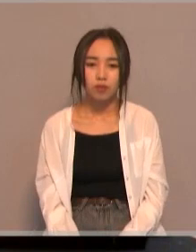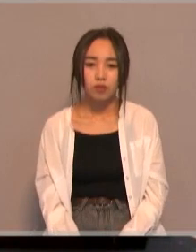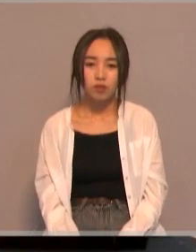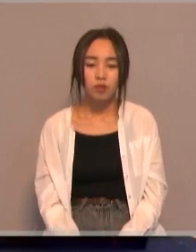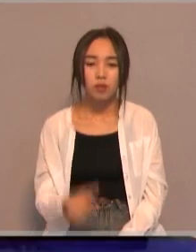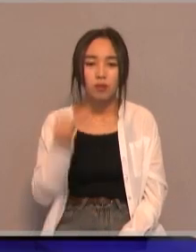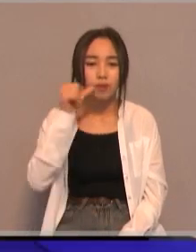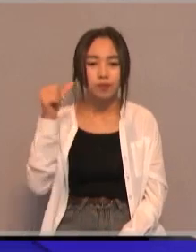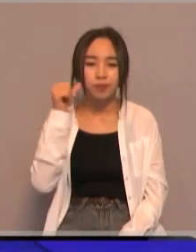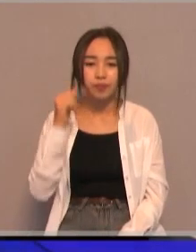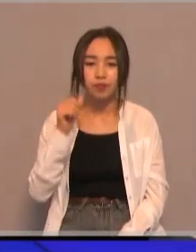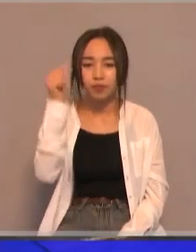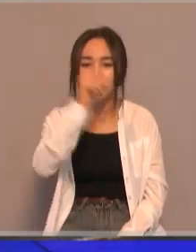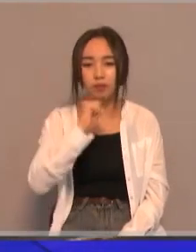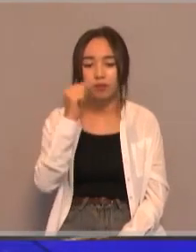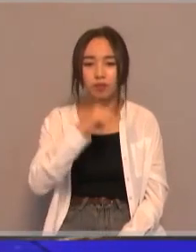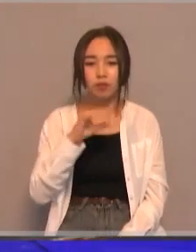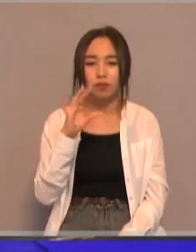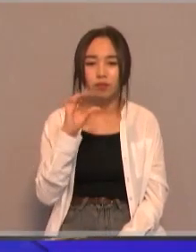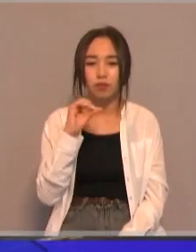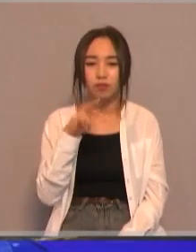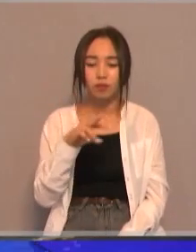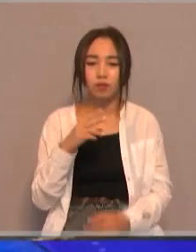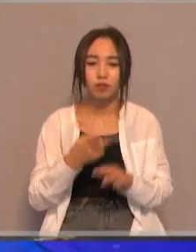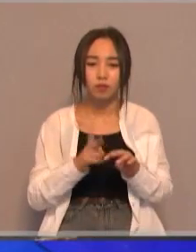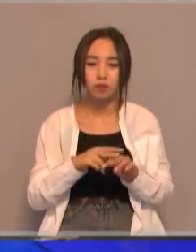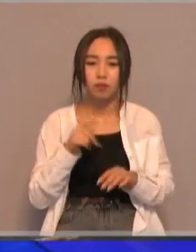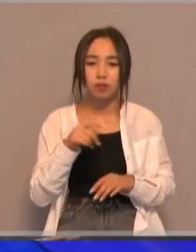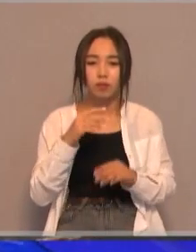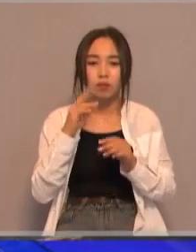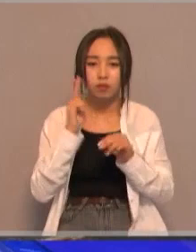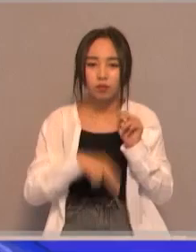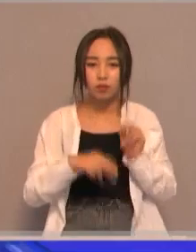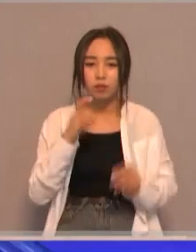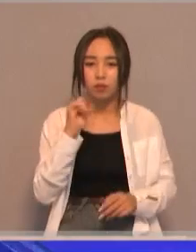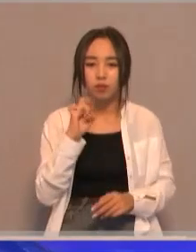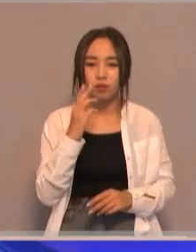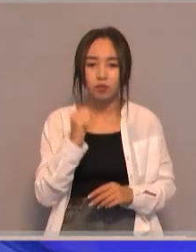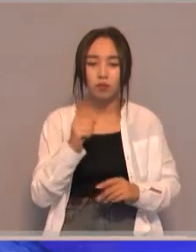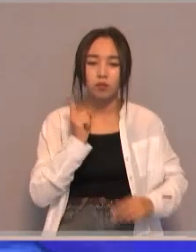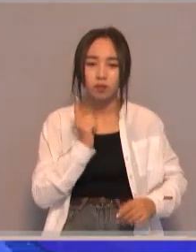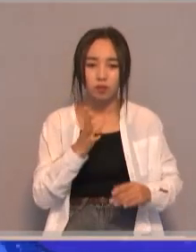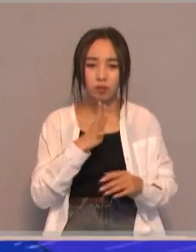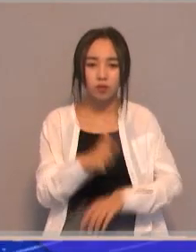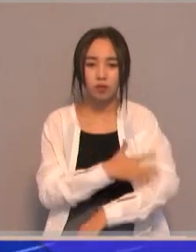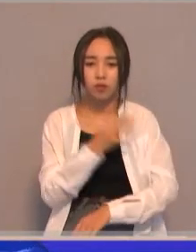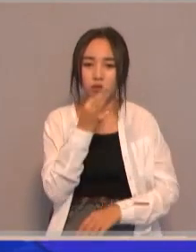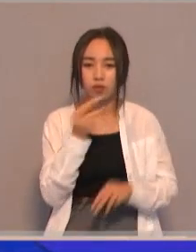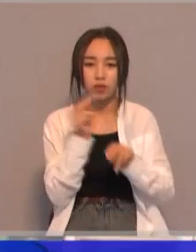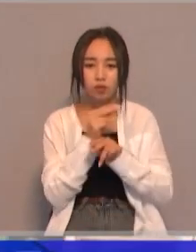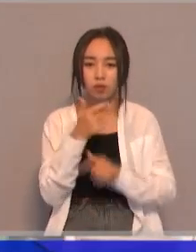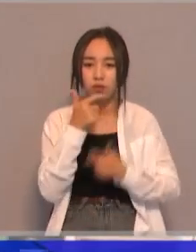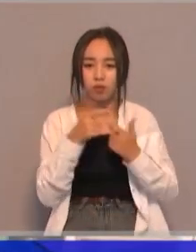Өткен жылдың 90 айында басталған зауыттың құрылыс жұмыстары ағымдағы жылдың қараша айында аяқталып, толық іске қосылады деп күтілуде. Заманауи техникалық